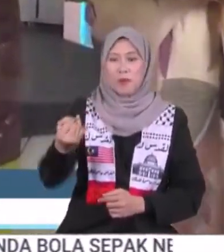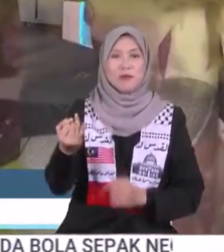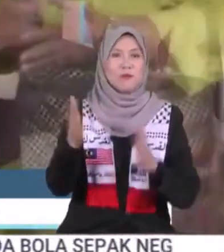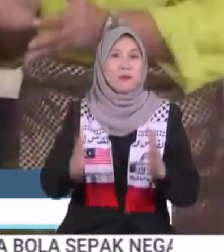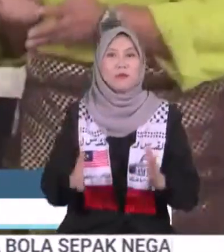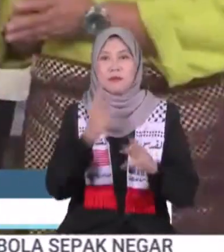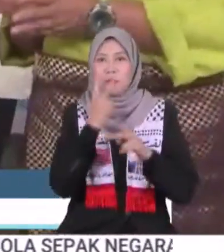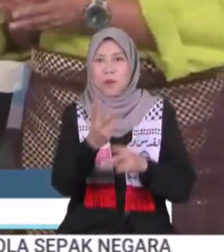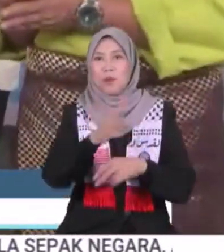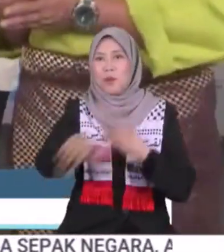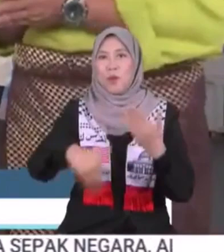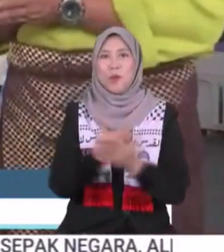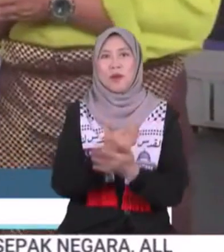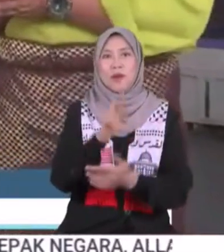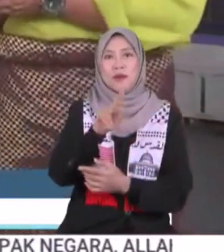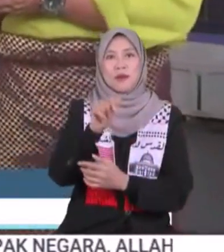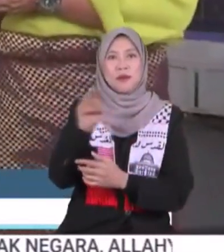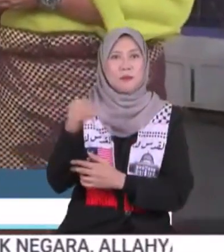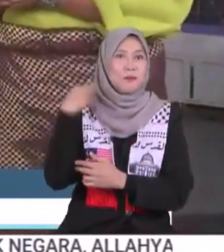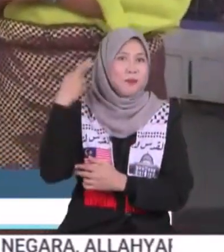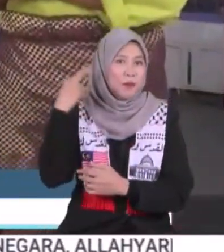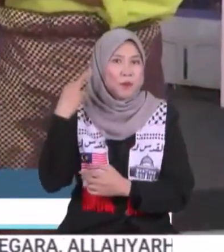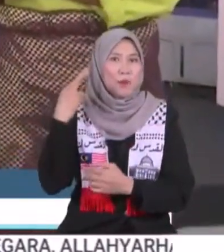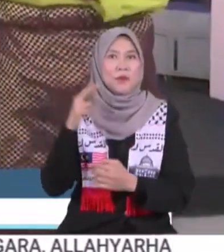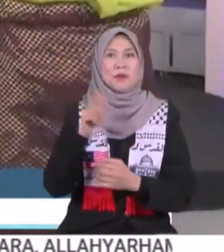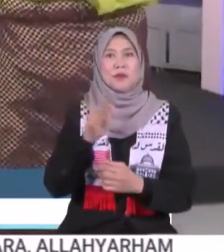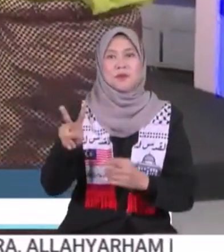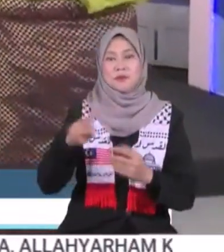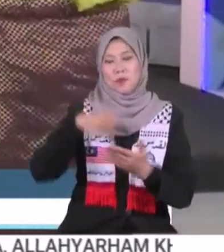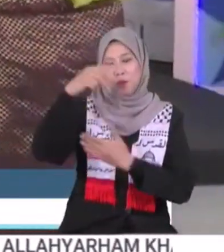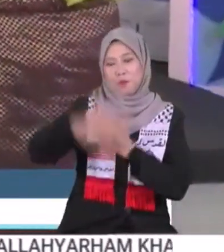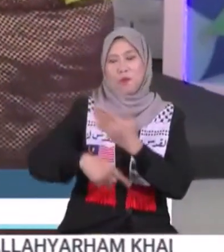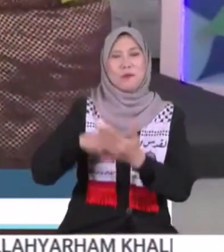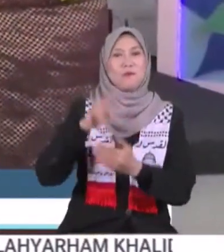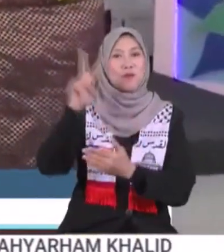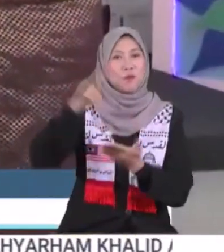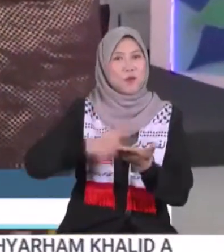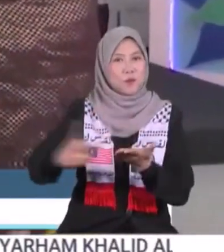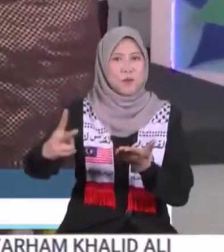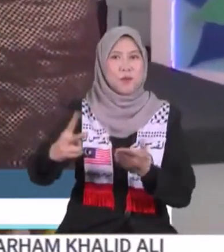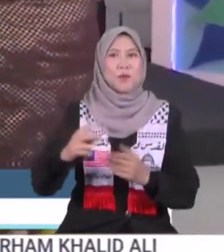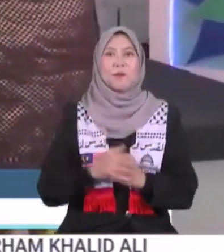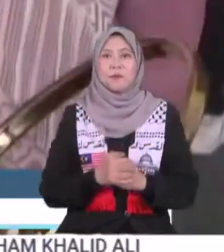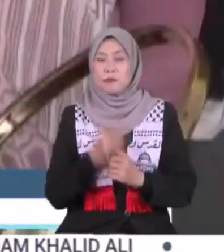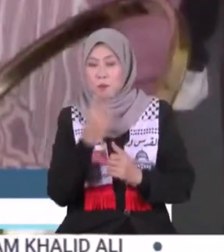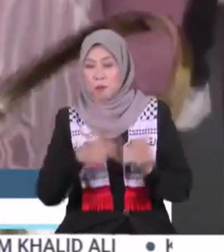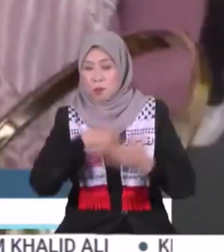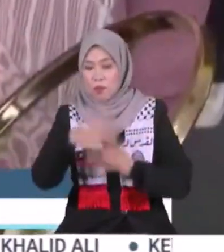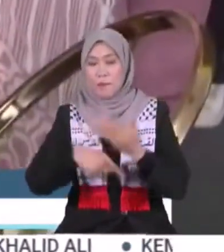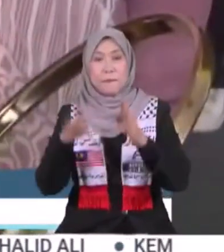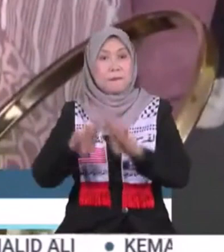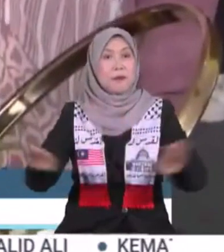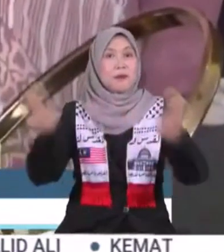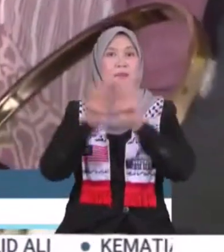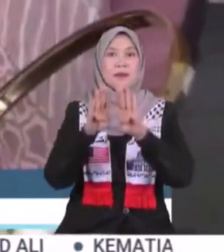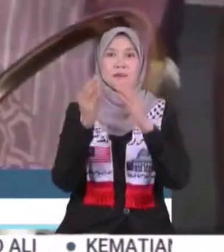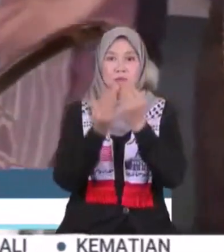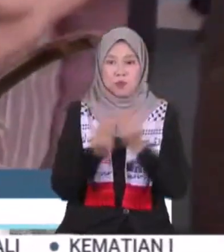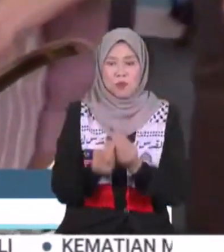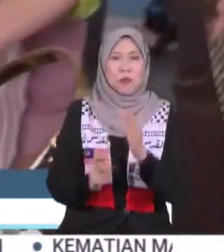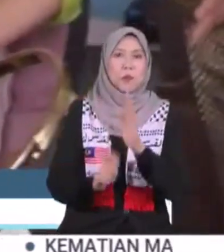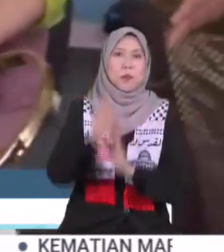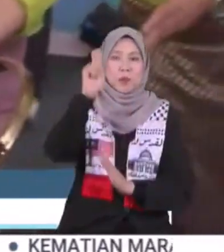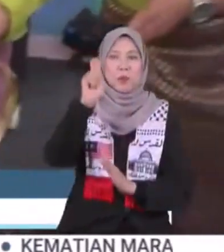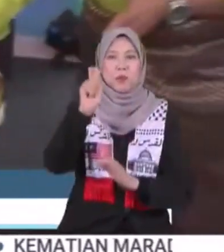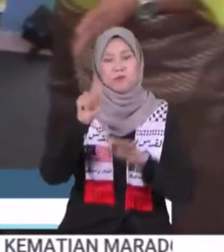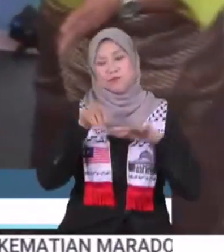sosial semua stesen radio RTM sepanjang 2 minggu program berlangsung. Begitu juga prestasi program berita yang mencapai angka tontonan